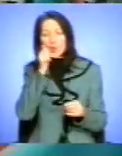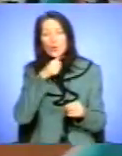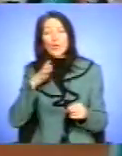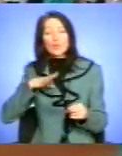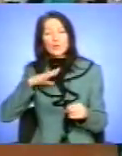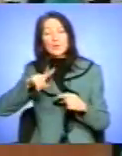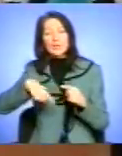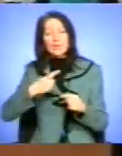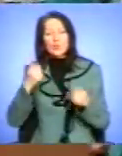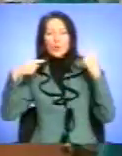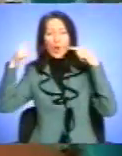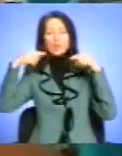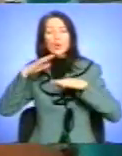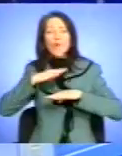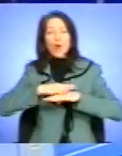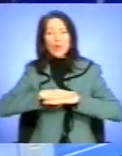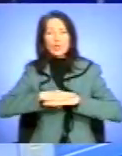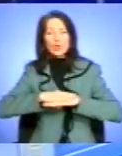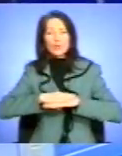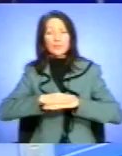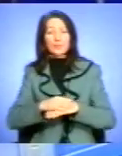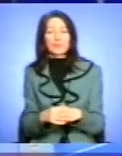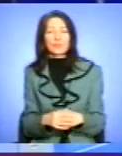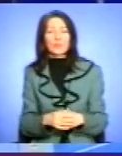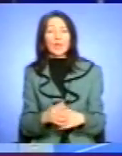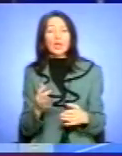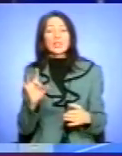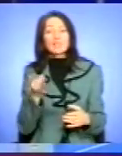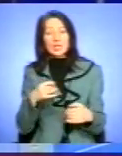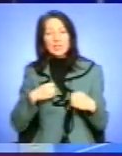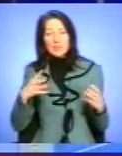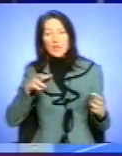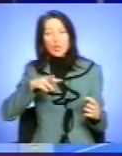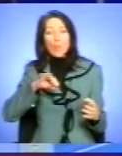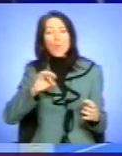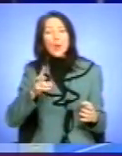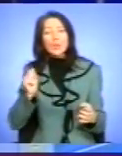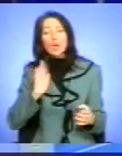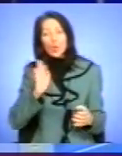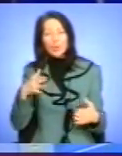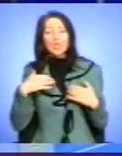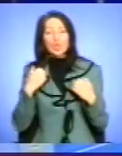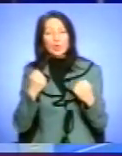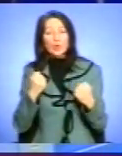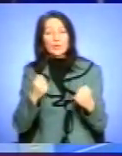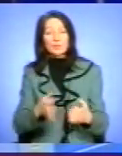наступного казкового вечора. Ще раз зі святом Миколая. Будьте здорові!